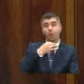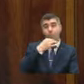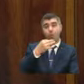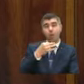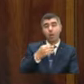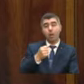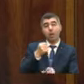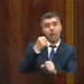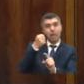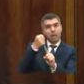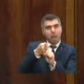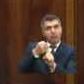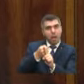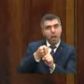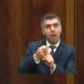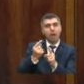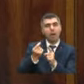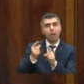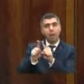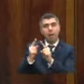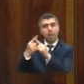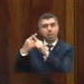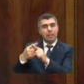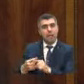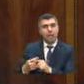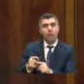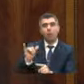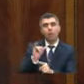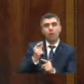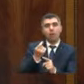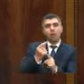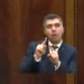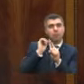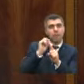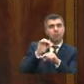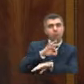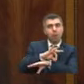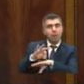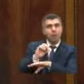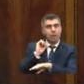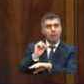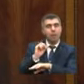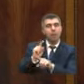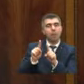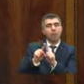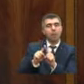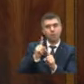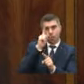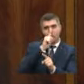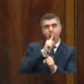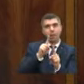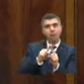سنعمل بإمكانيات المادية كذا وبإمكانيات والموارد البشرية كذا لنصل